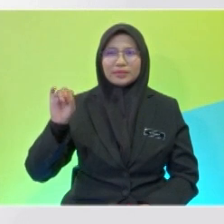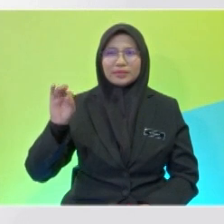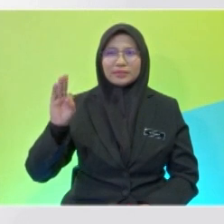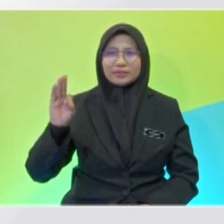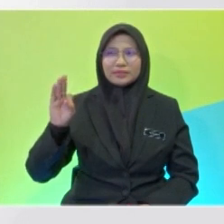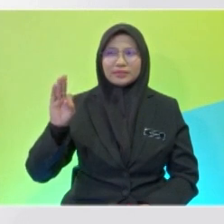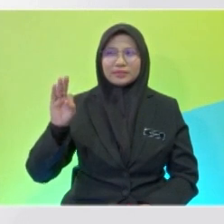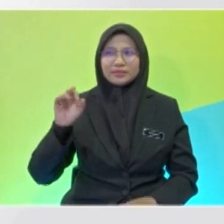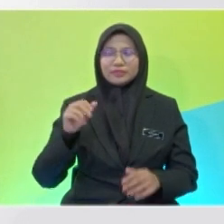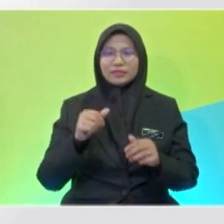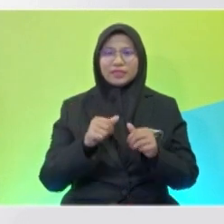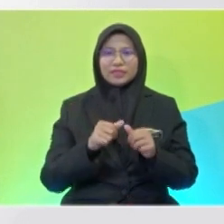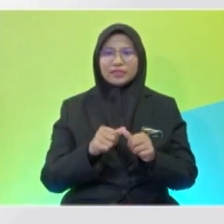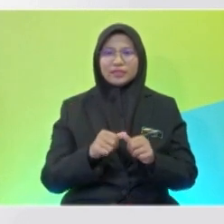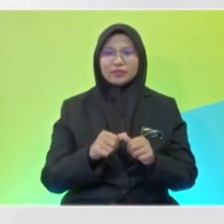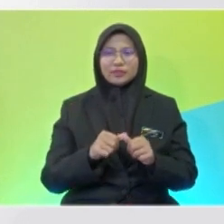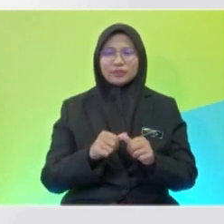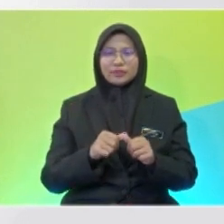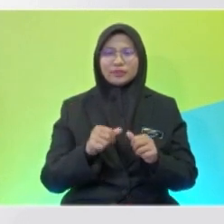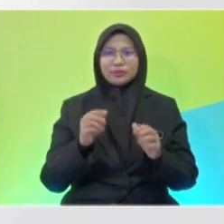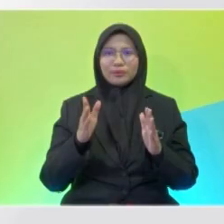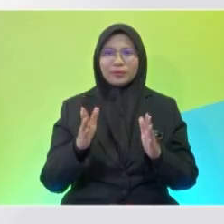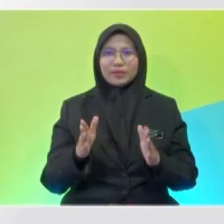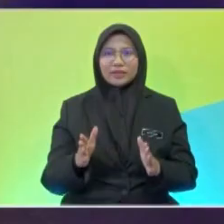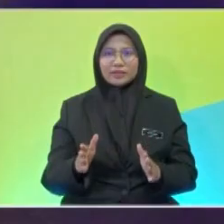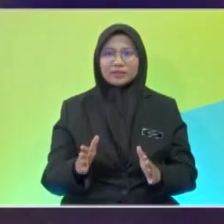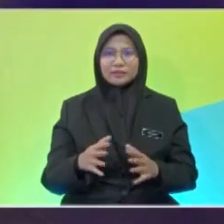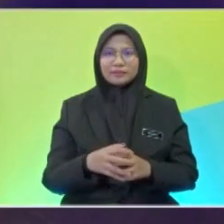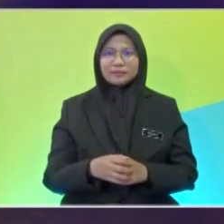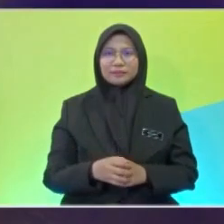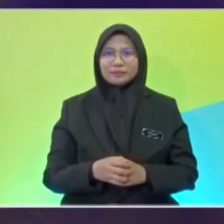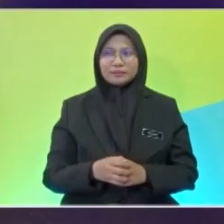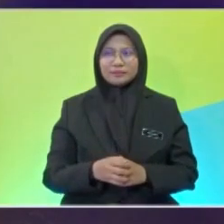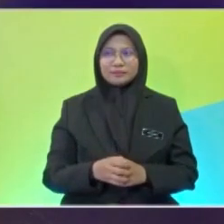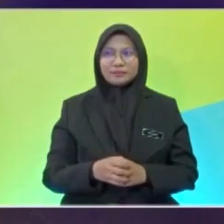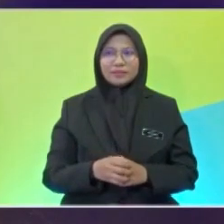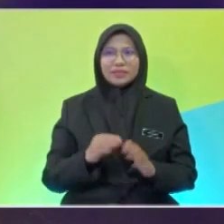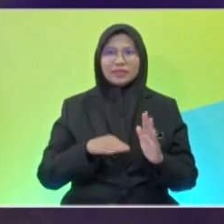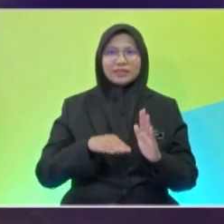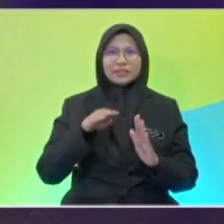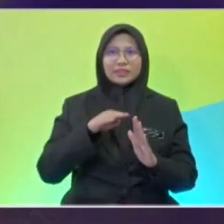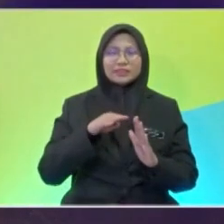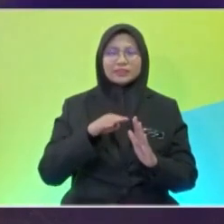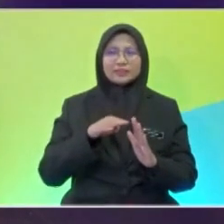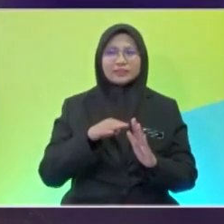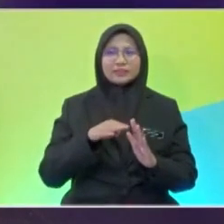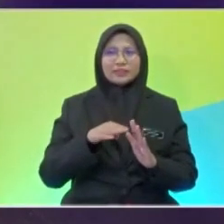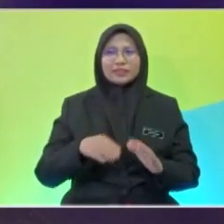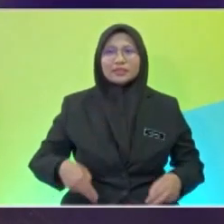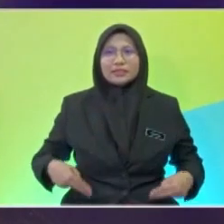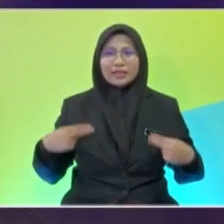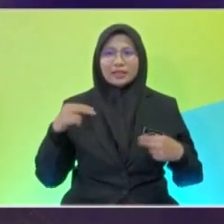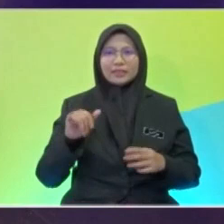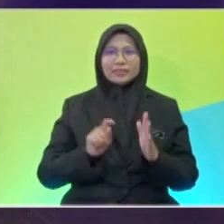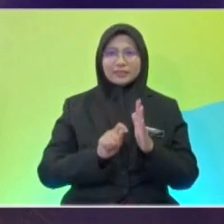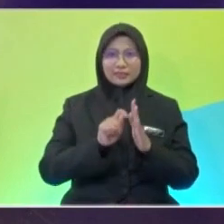ke atas bilangannya ramai Nah itu dikatakan regresif Oke peningkatan jangka hiyak yang tinggi bermakna Lebih ramai bilangan warga emas